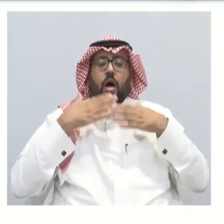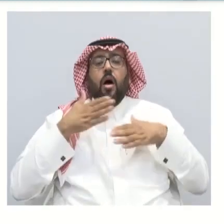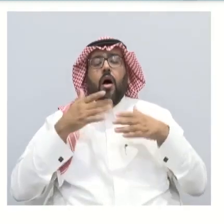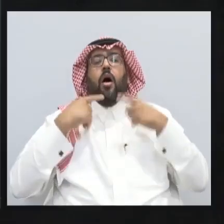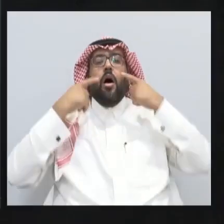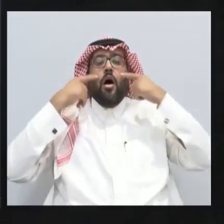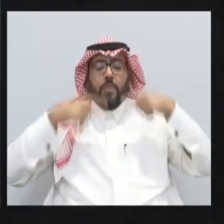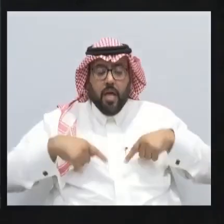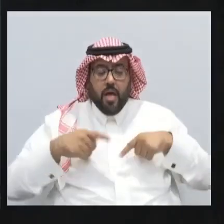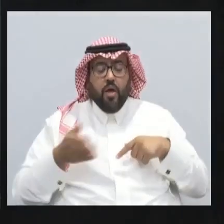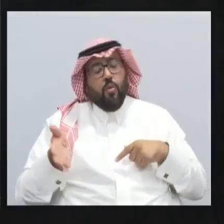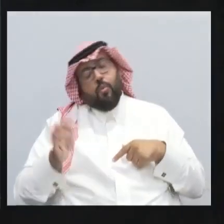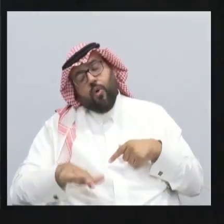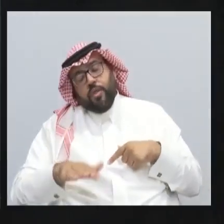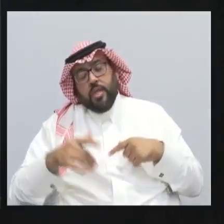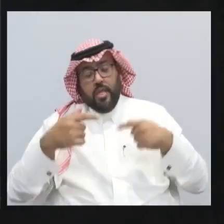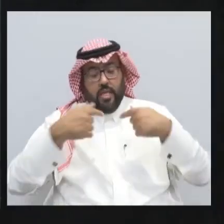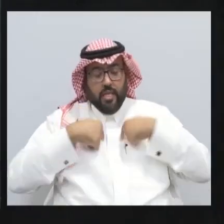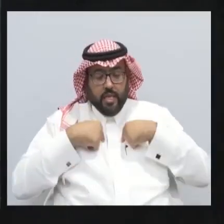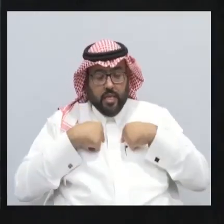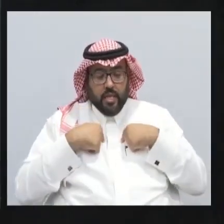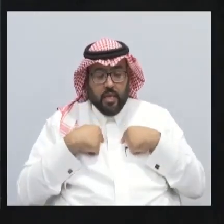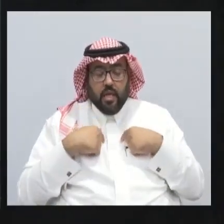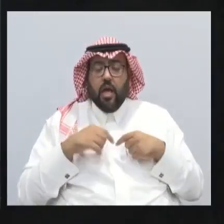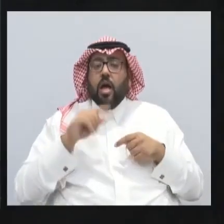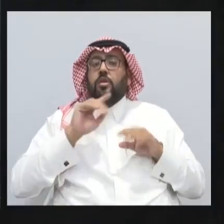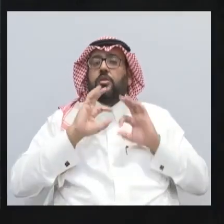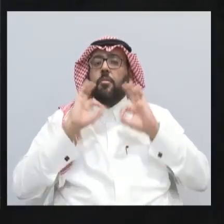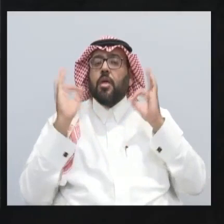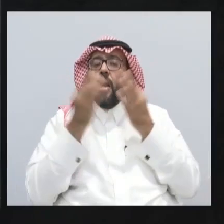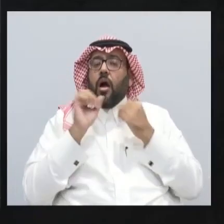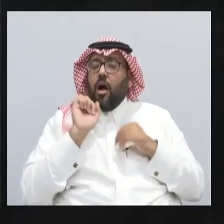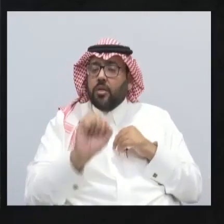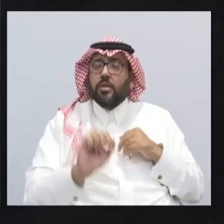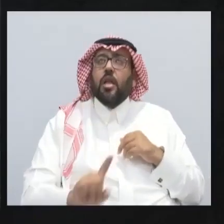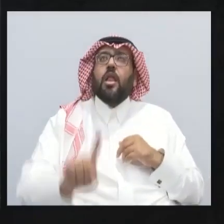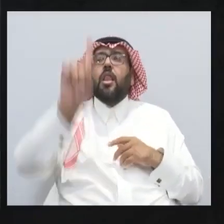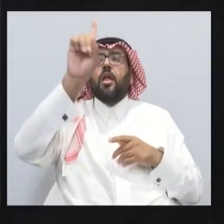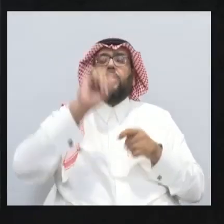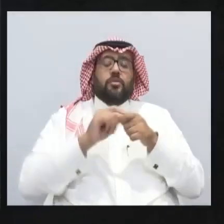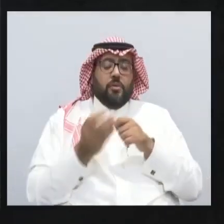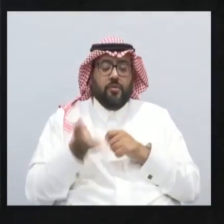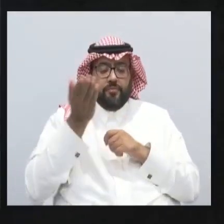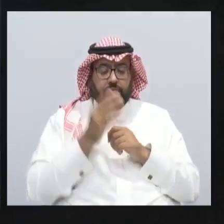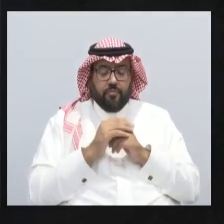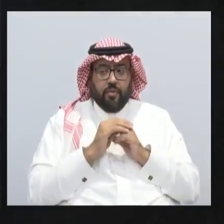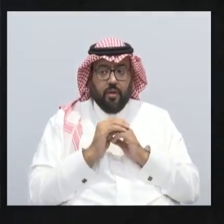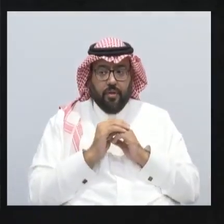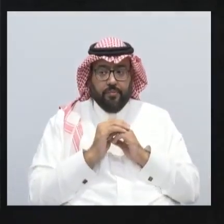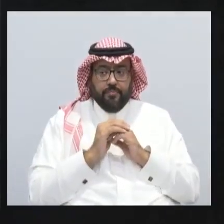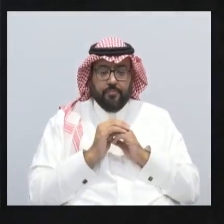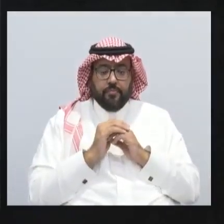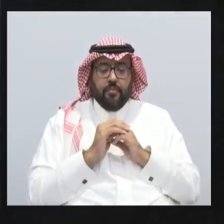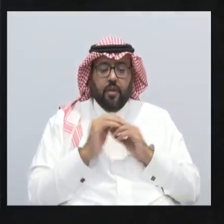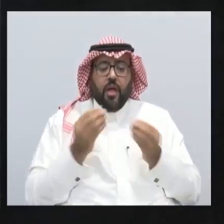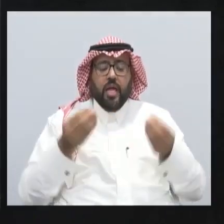لمن لله فانت تفرد الله بهذه العبادات فلا تعبد غير الله جل وعلى